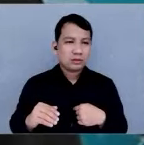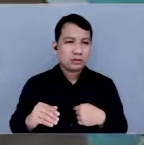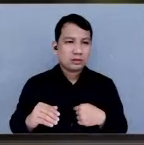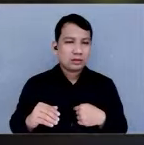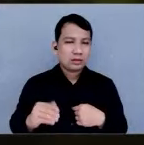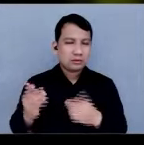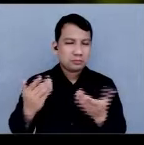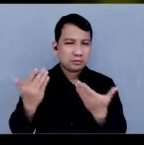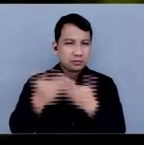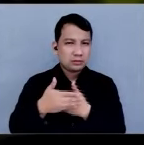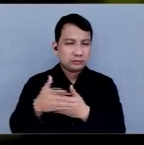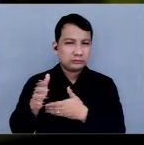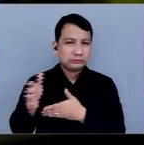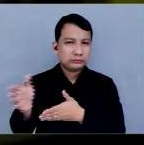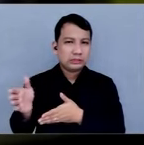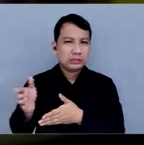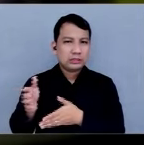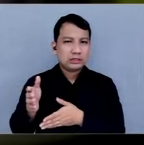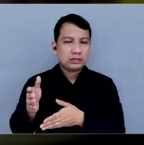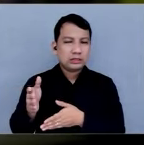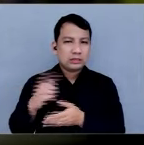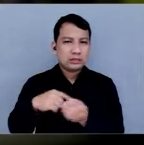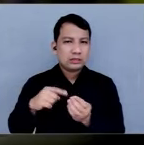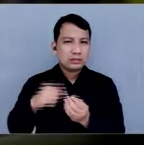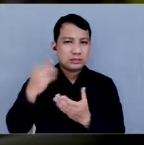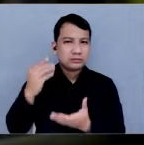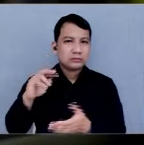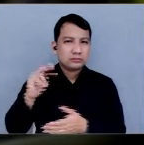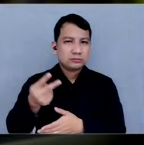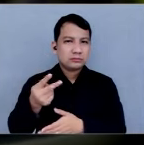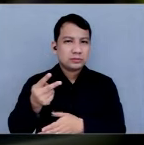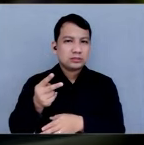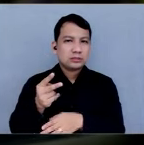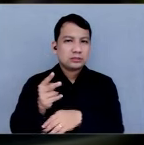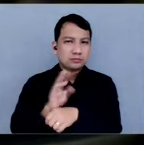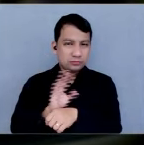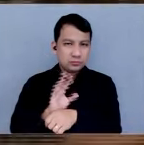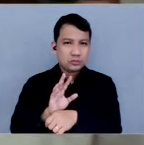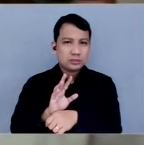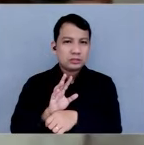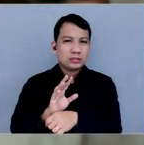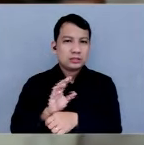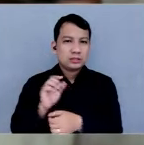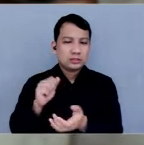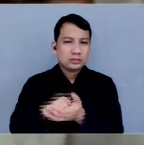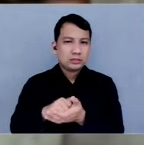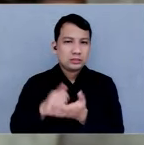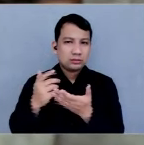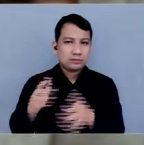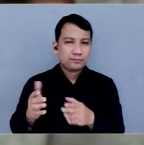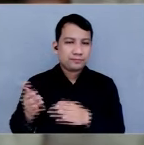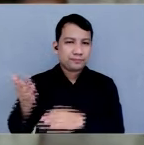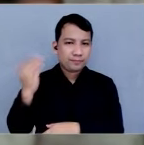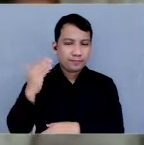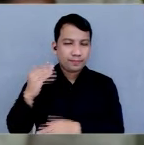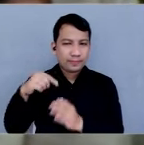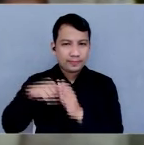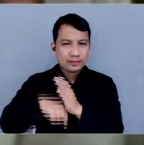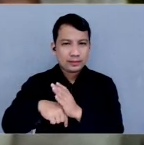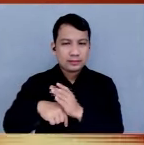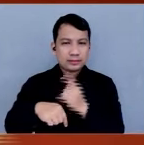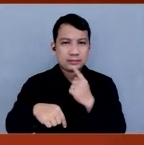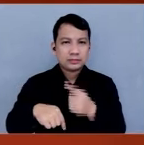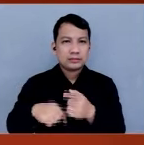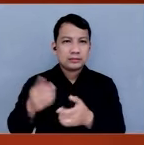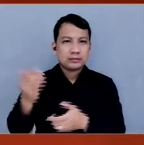side eh Ito ang pangalawang Cinemalaya entry ni Cedric matapos ang critically acclaimed entry niya nung